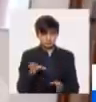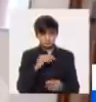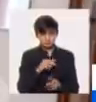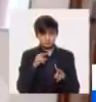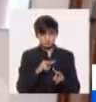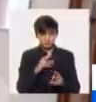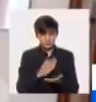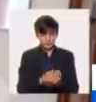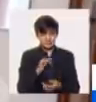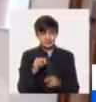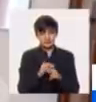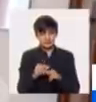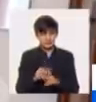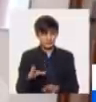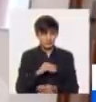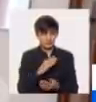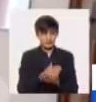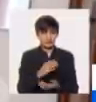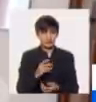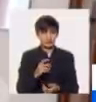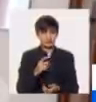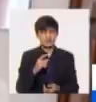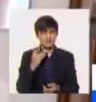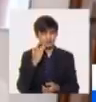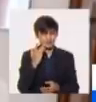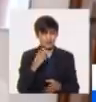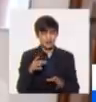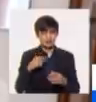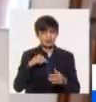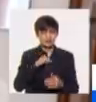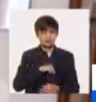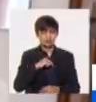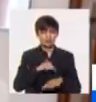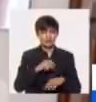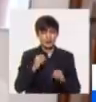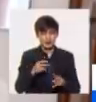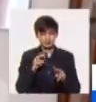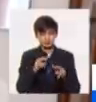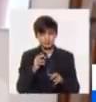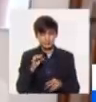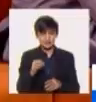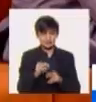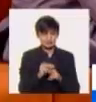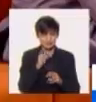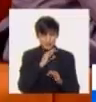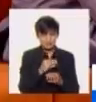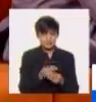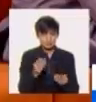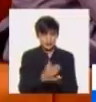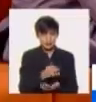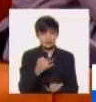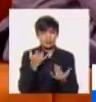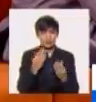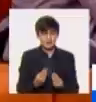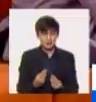мұқият бақылау және ем жүргізілуде. Күнделікті жағдайларына қарап, емнің коррекциясы күнделікті жасалады. Бүгінгі күні